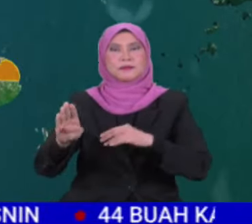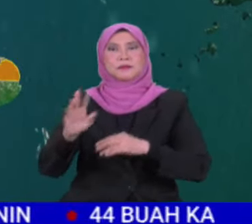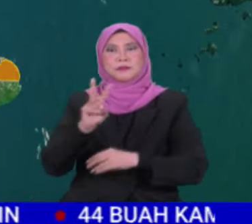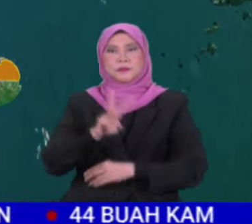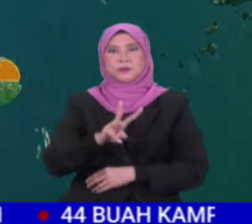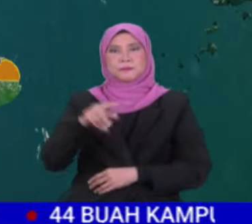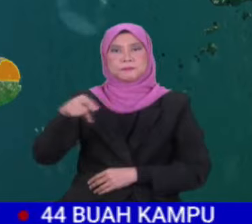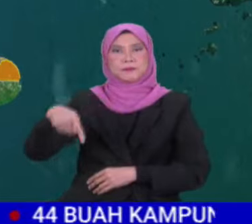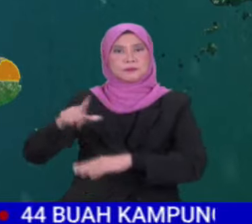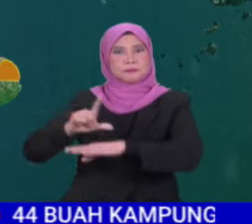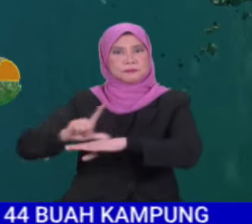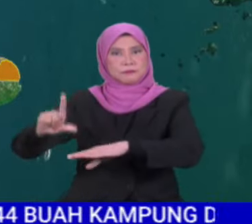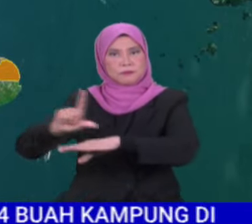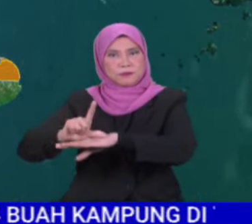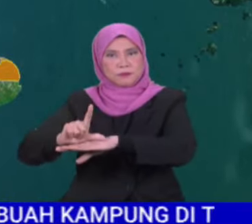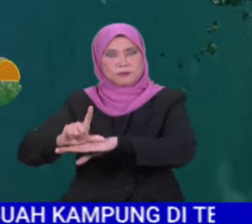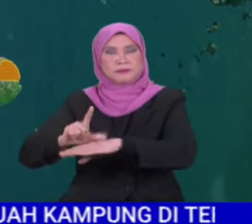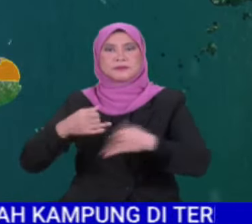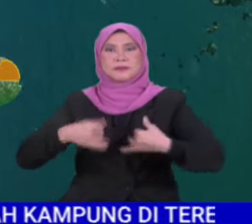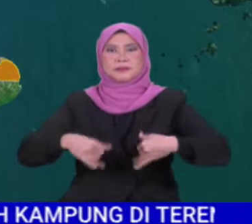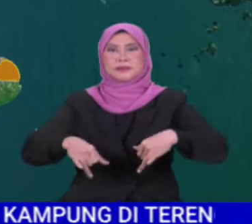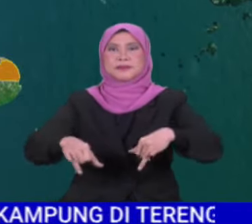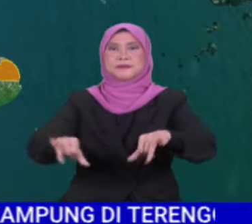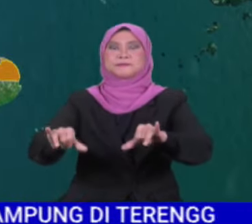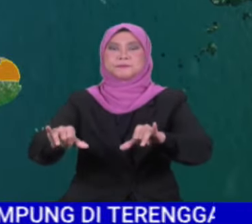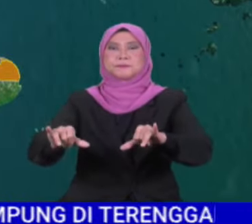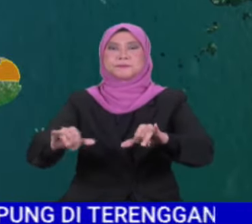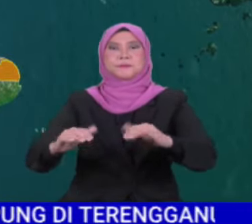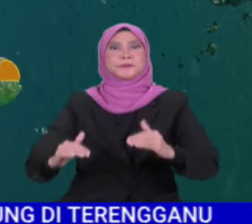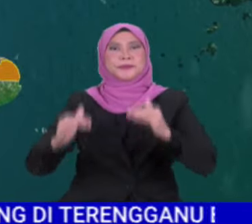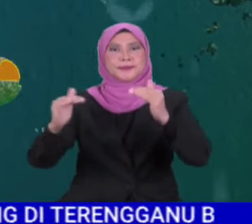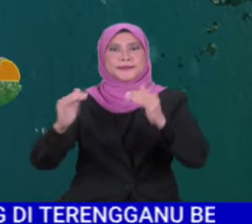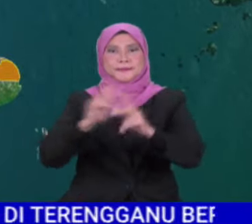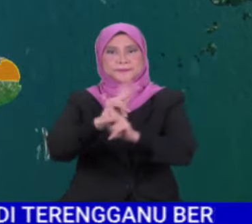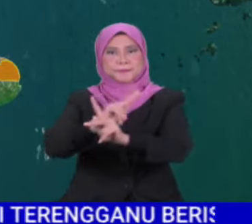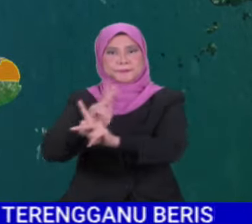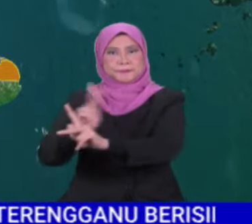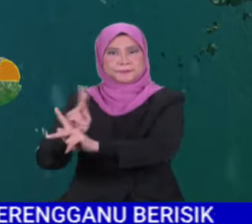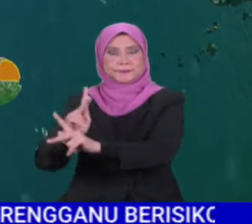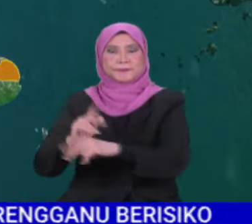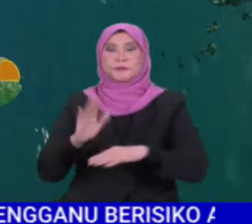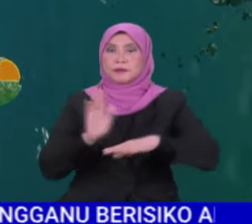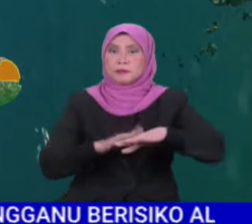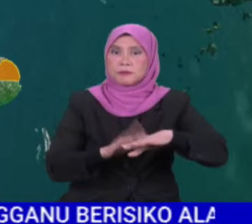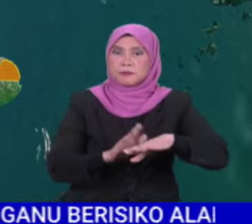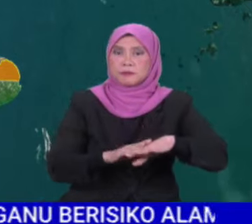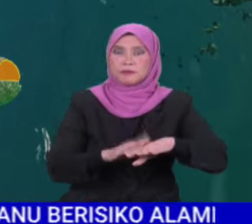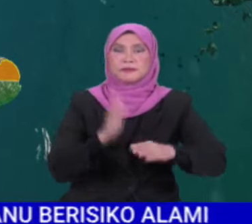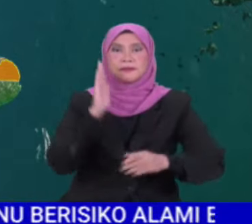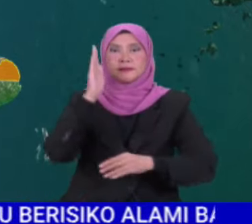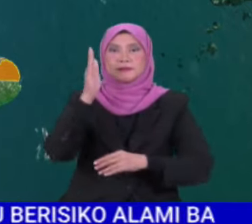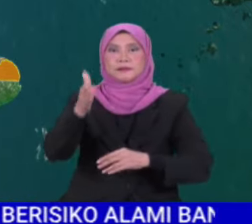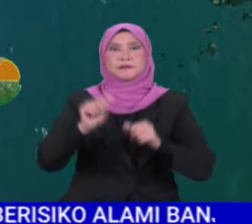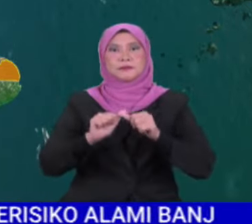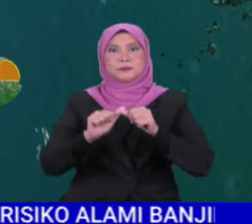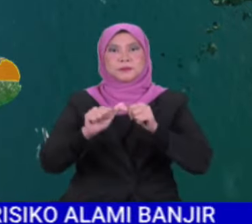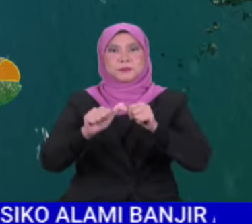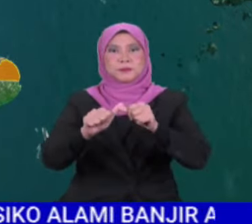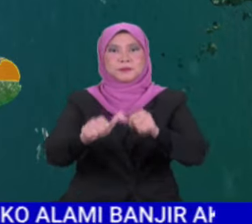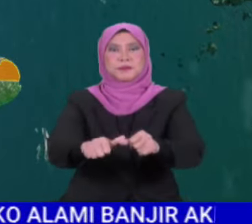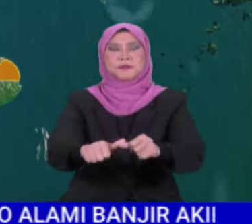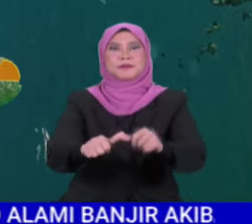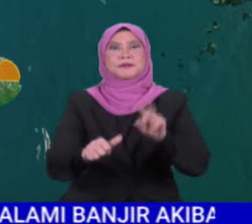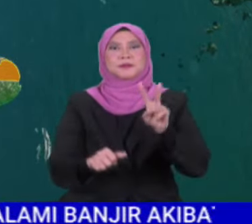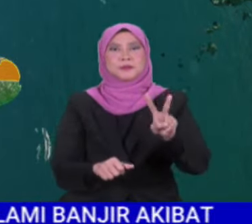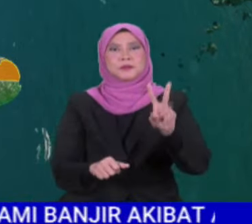juga wilayah Persekutuan Labuan masih lagi dikekalkan di peringkat waspada. Amaran ini dijangka akan berterusan